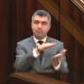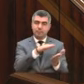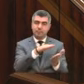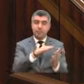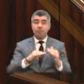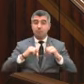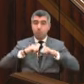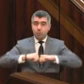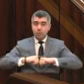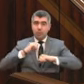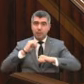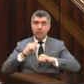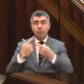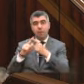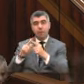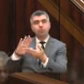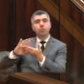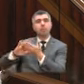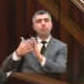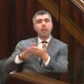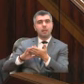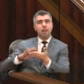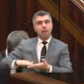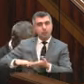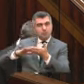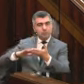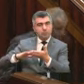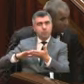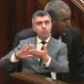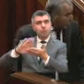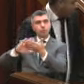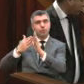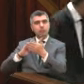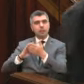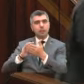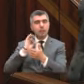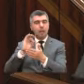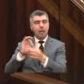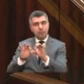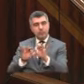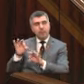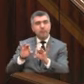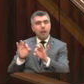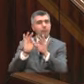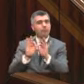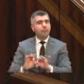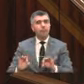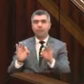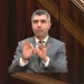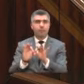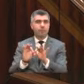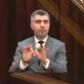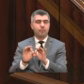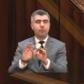هذا الشيء فوضوا للجمعيات، والجمعيات يتم تدبيره بشكل غير عقلاني وغير لا يراعي السلامة ديال